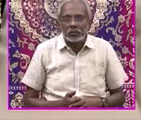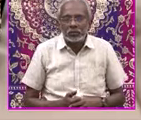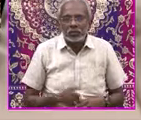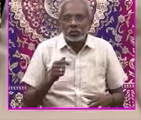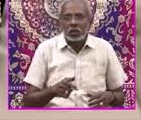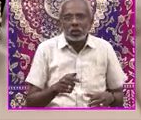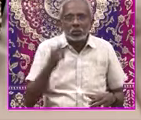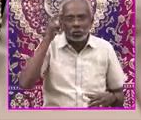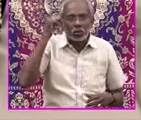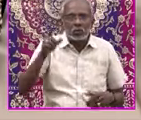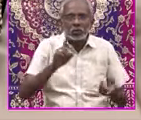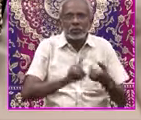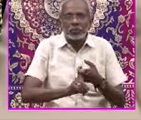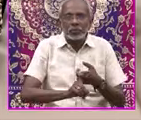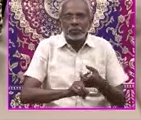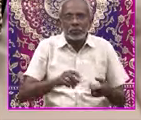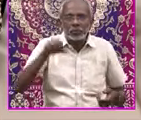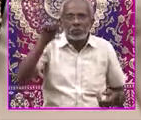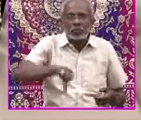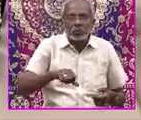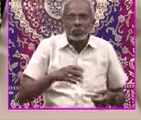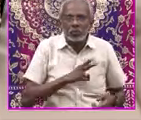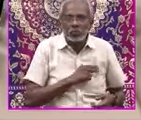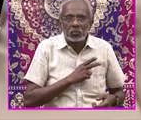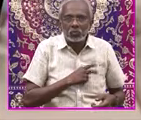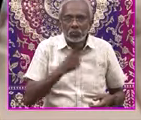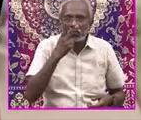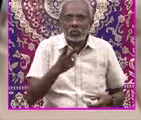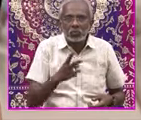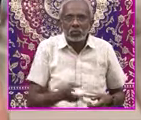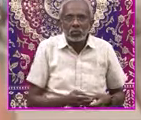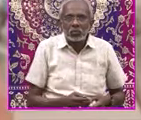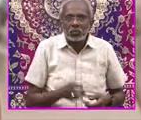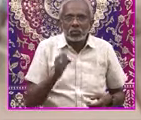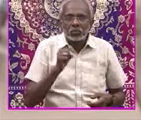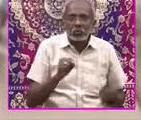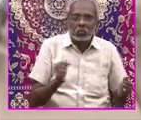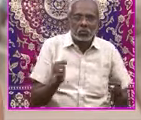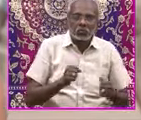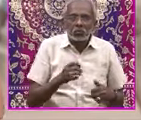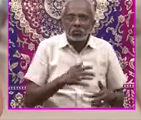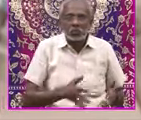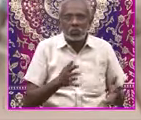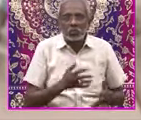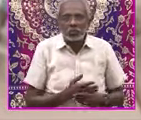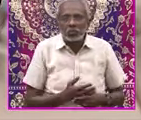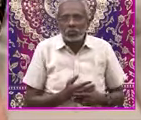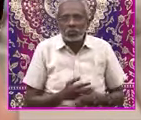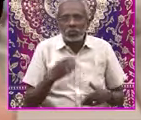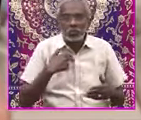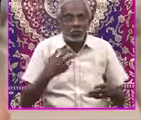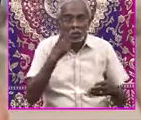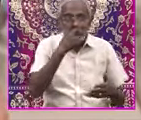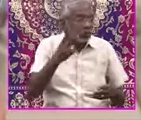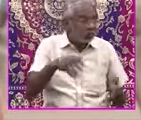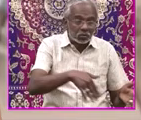தோற்று சிதைந்தோடல் முதல்ல அப்படியே படைய பார்த்து நடுங்கி ஒடுங்கி அப்படியே ஒளியறாங்க. இப்ப எங்கெல்லாம் போய்